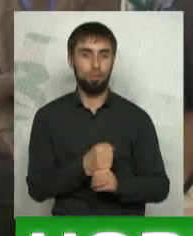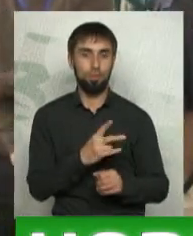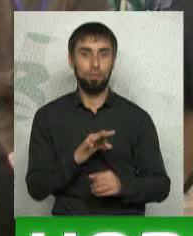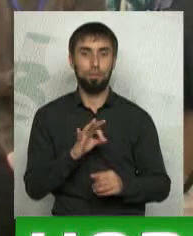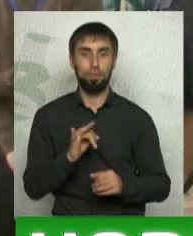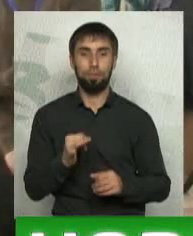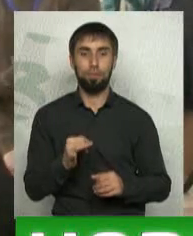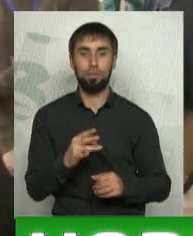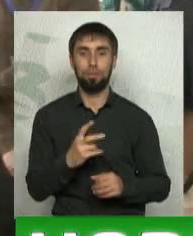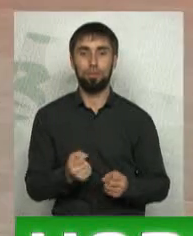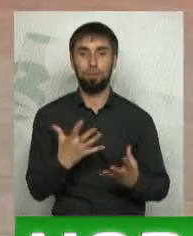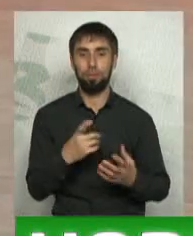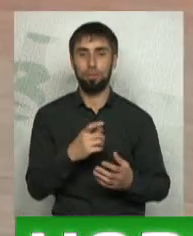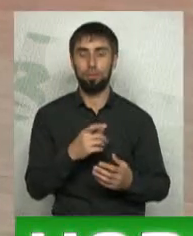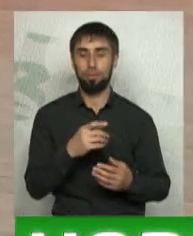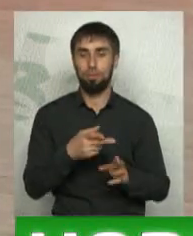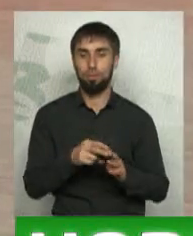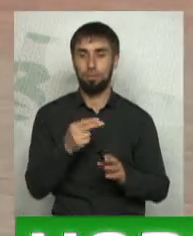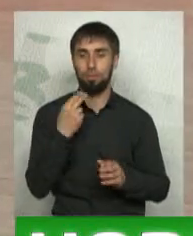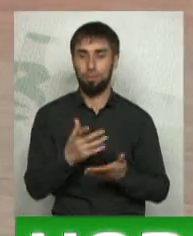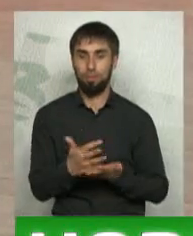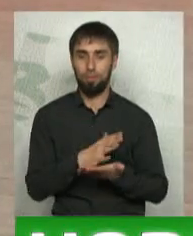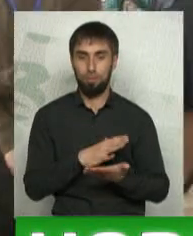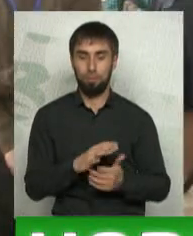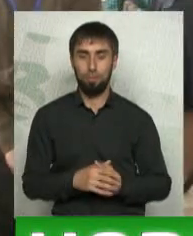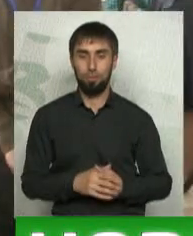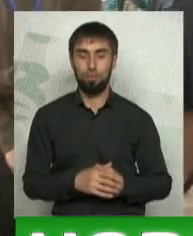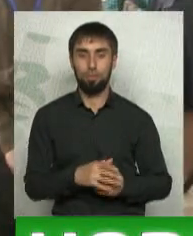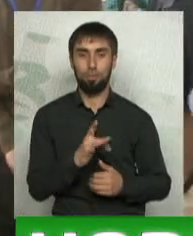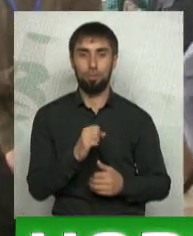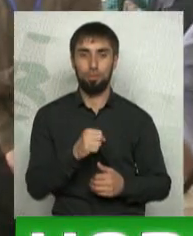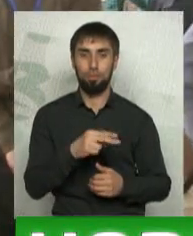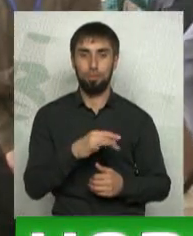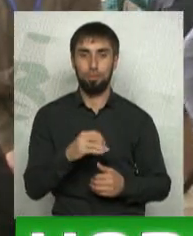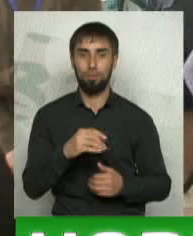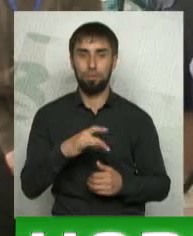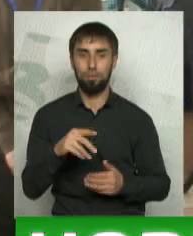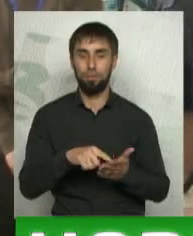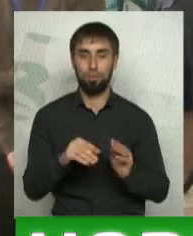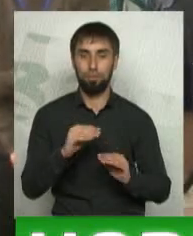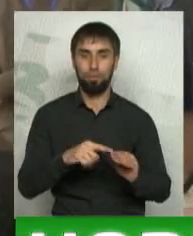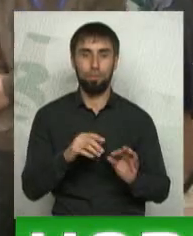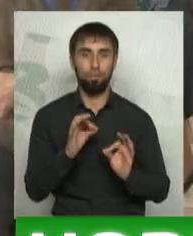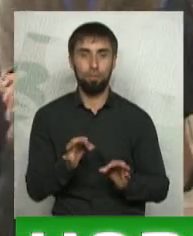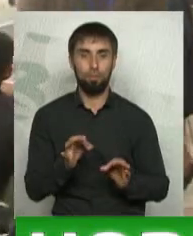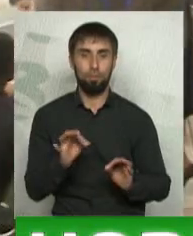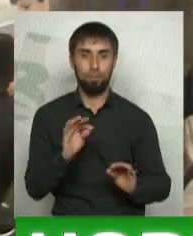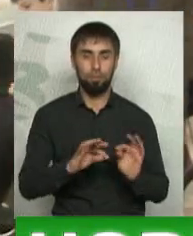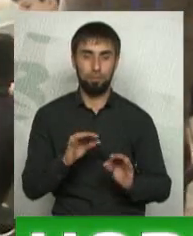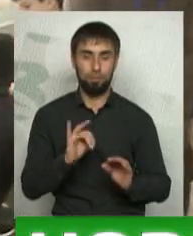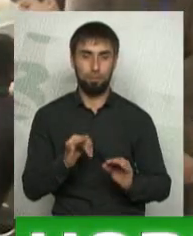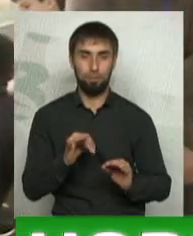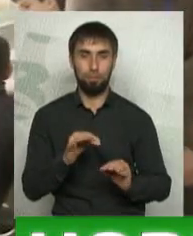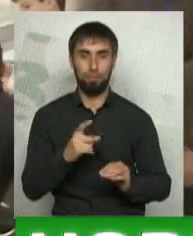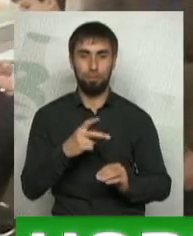так, насколько эстетично они собрали эту схему. То есть расположение проводов, насколько правильно они подобраны,